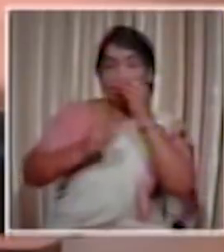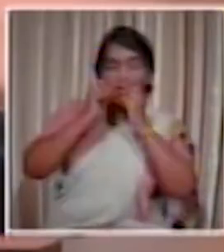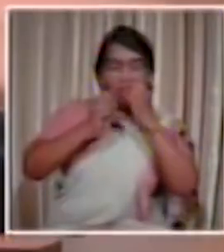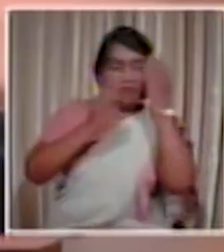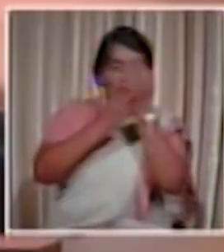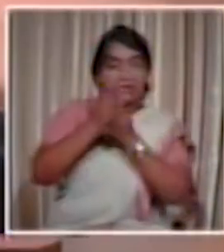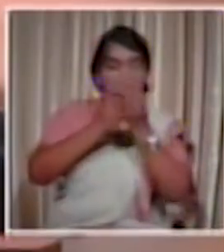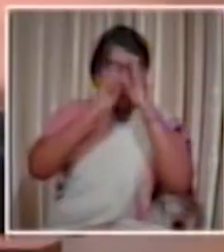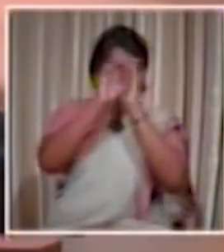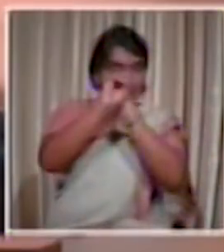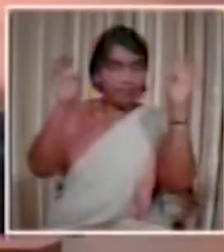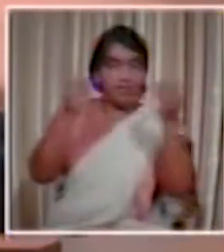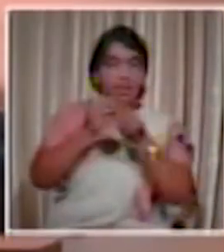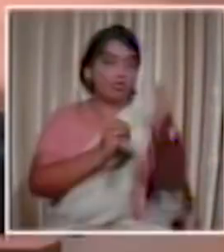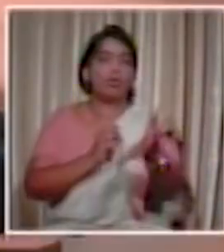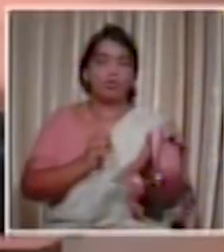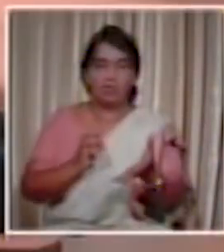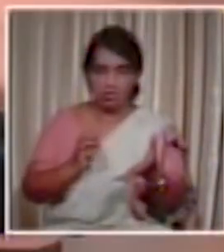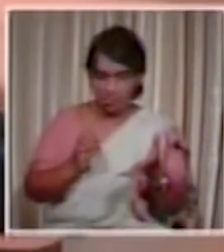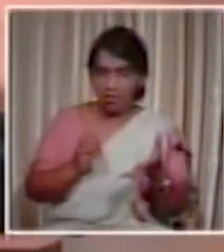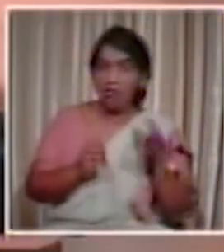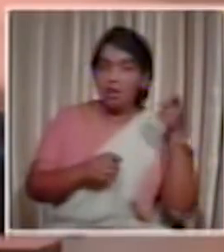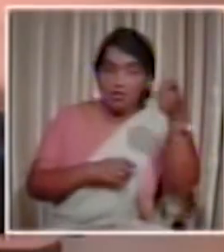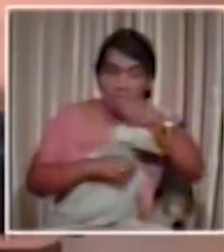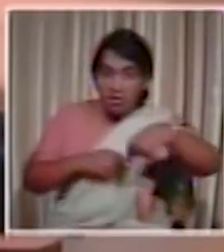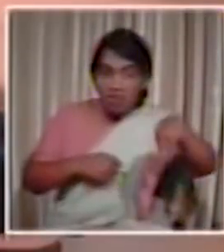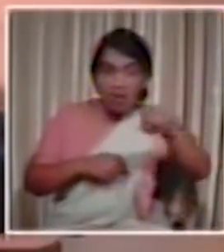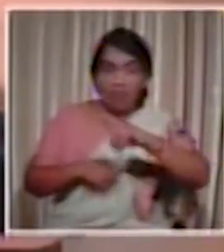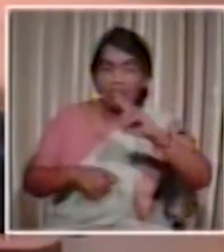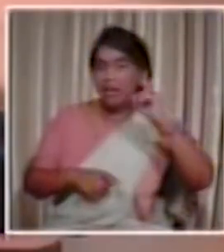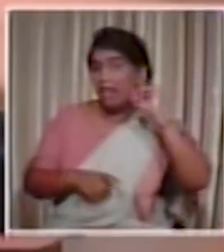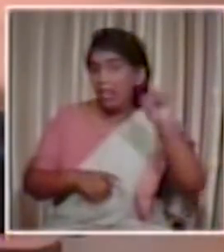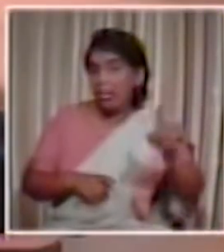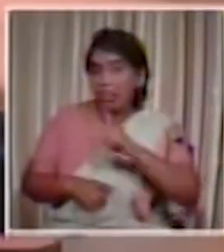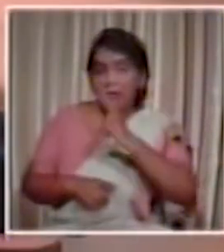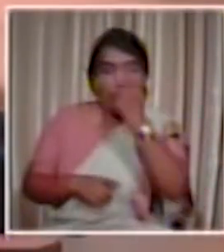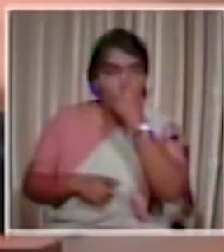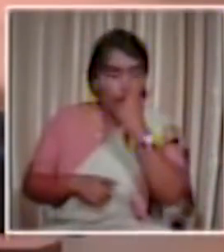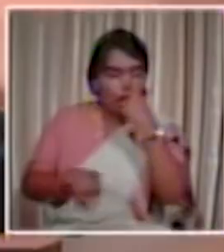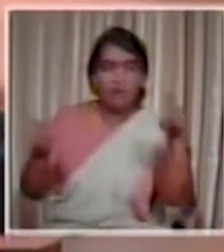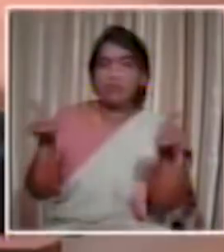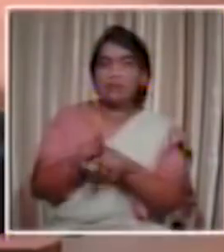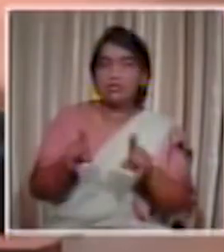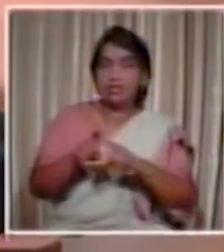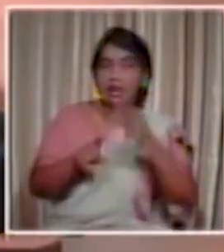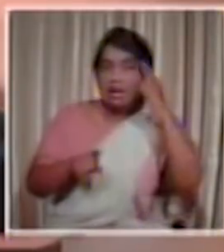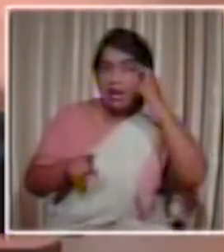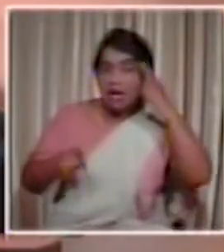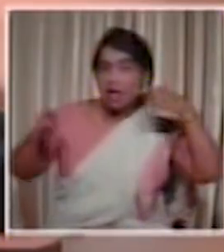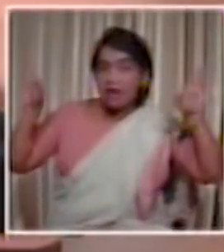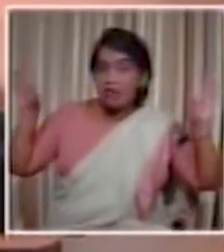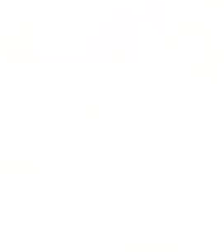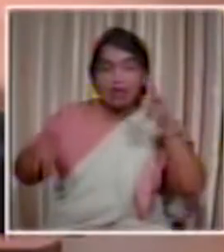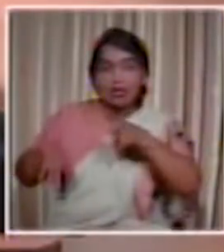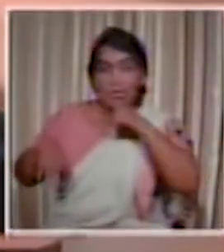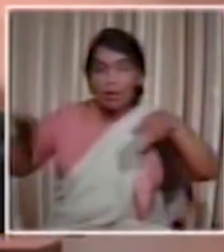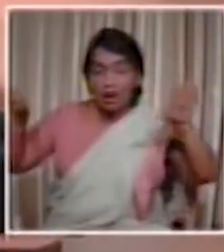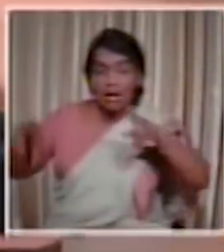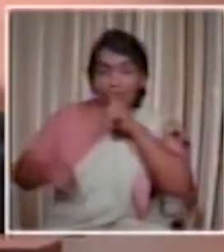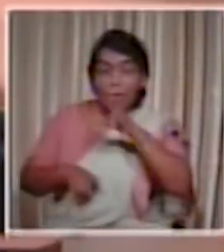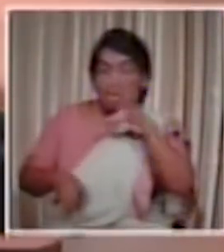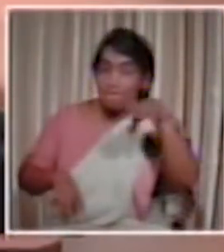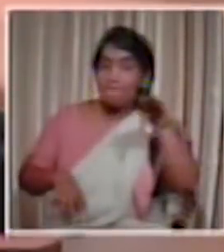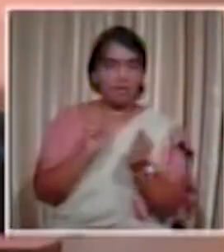චිත්‍රය තමුන්හන්සලාට පෙව්වා තමුන්හන්සලා අඳ ගොළු බීරන්සේ කපුටාස්ගේ කියමන පිළි අරගෙන ඒ